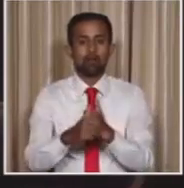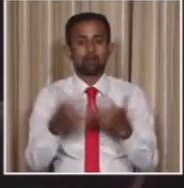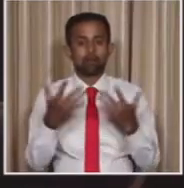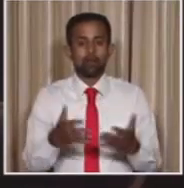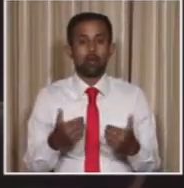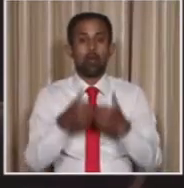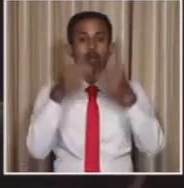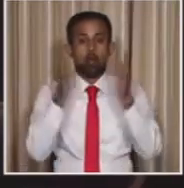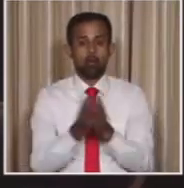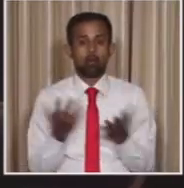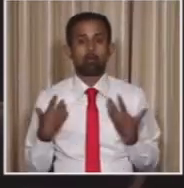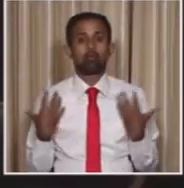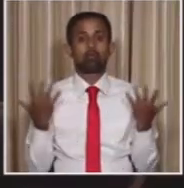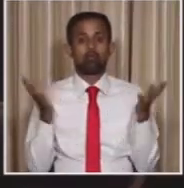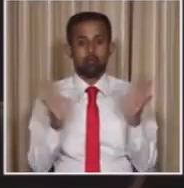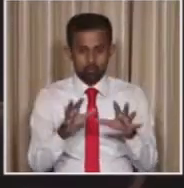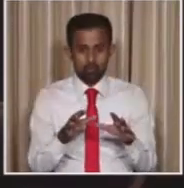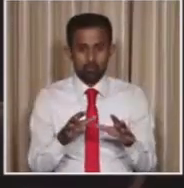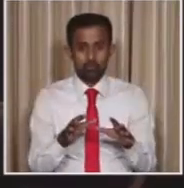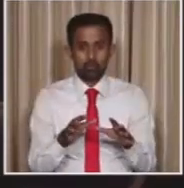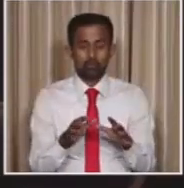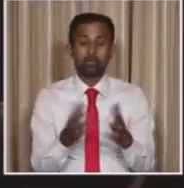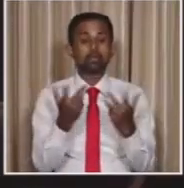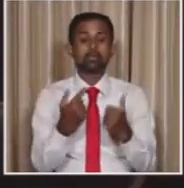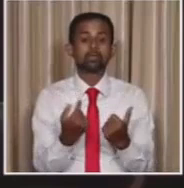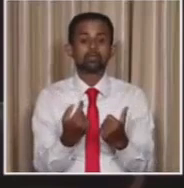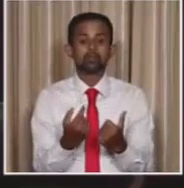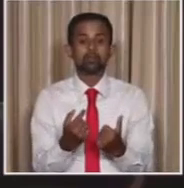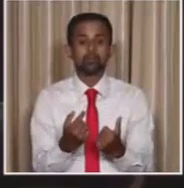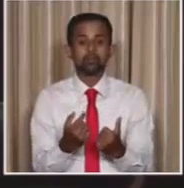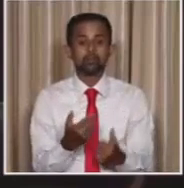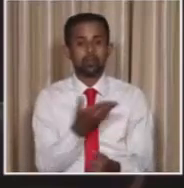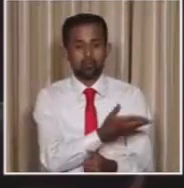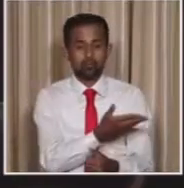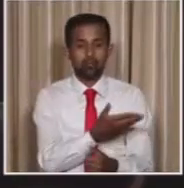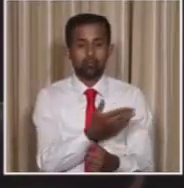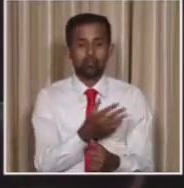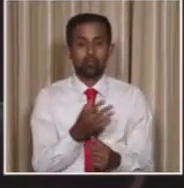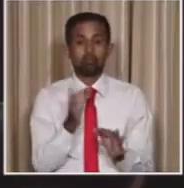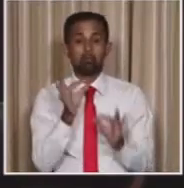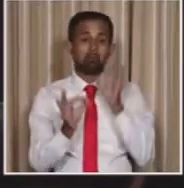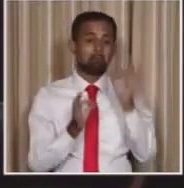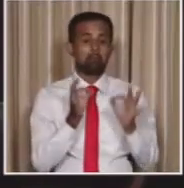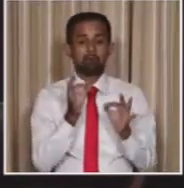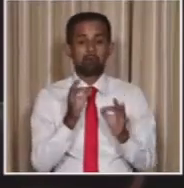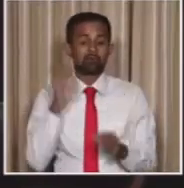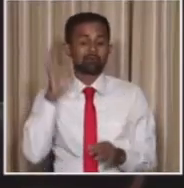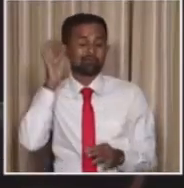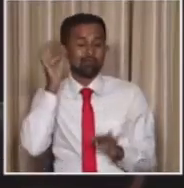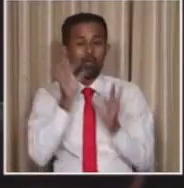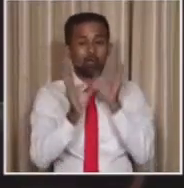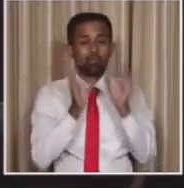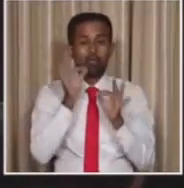ඇයි මුන් ඔක්කොම අපිව දාන්න යන්නේ හිරේ එහෙම දාන්න ගියොත් කී දාහක් දාන්නද දෙයියනේ මුන් ඒක ගැලරි චූන් වෙන්න මුන් කතා කරනවා ගැලරි චූන්